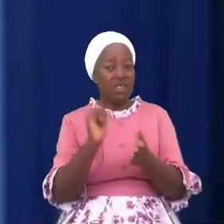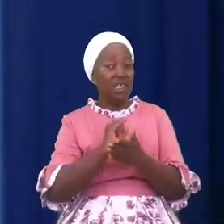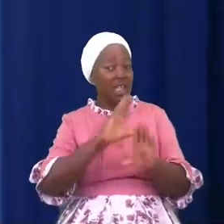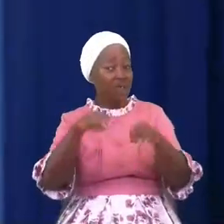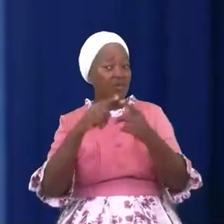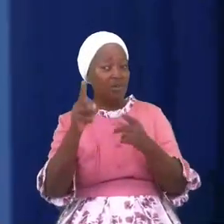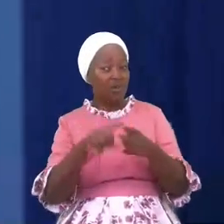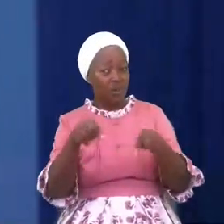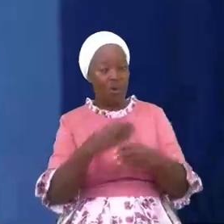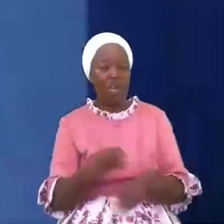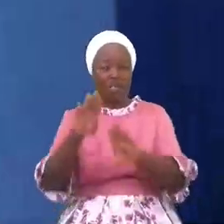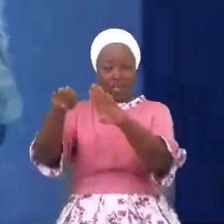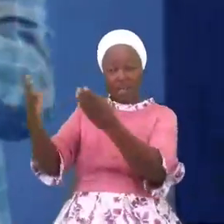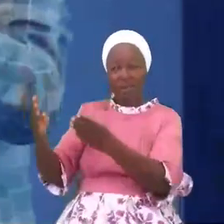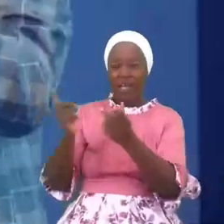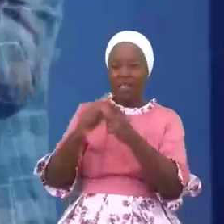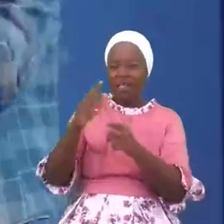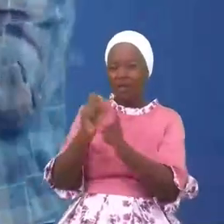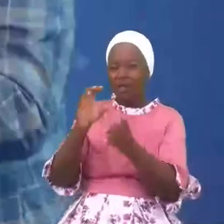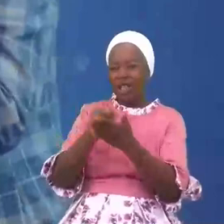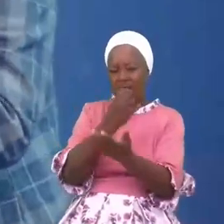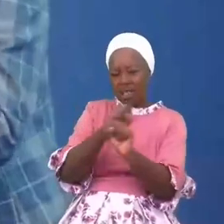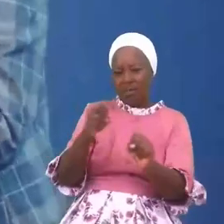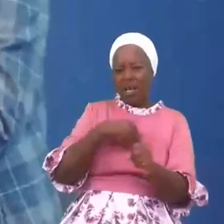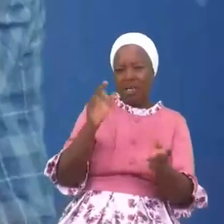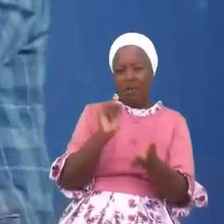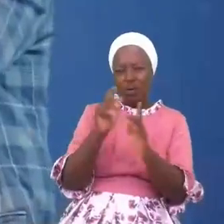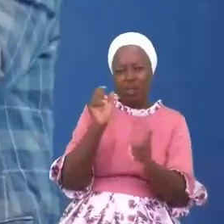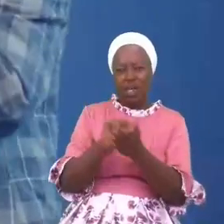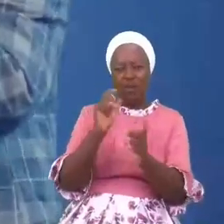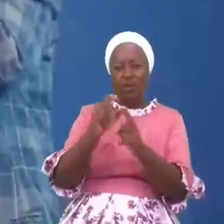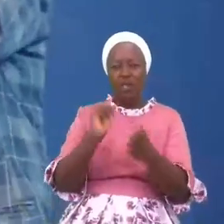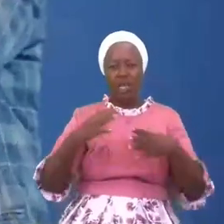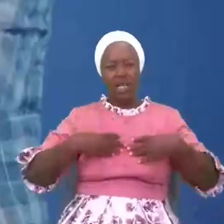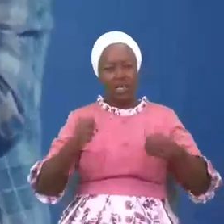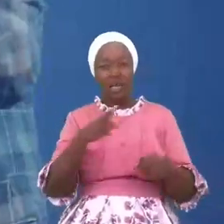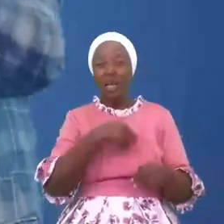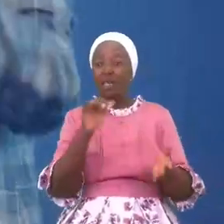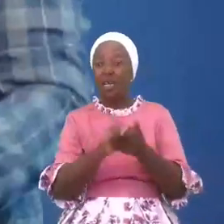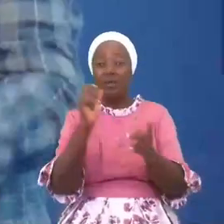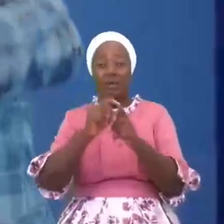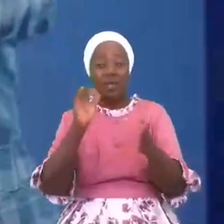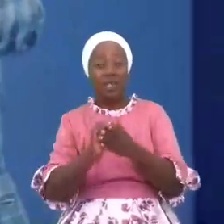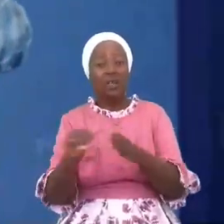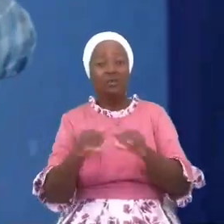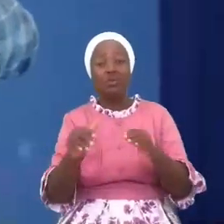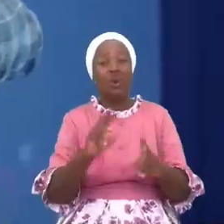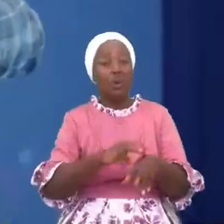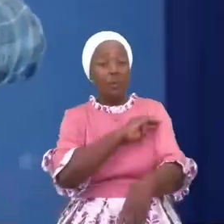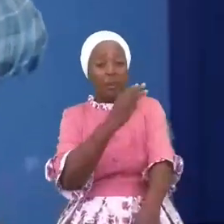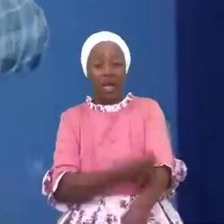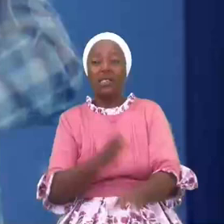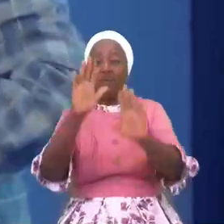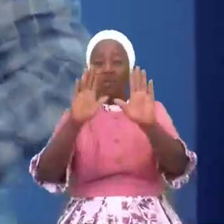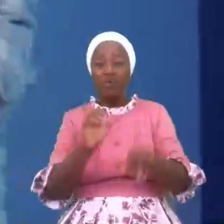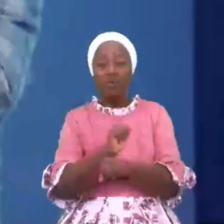donnée de déclarer, la parole qui sauve, la parole qui guérit, la parole qui fait de grands miracles